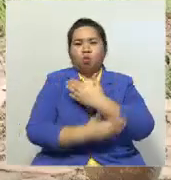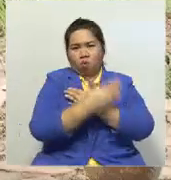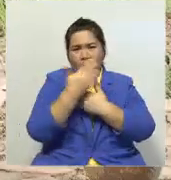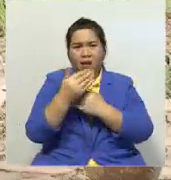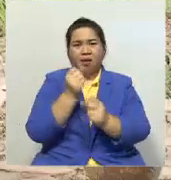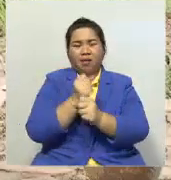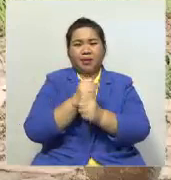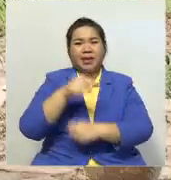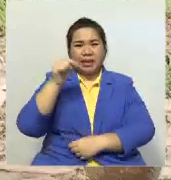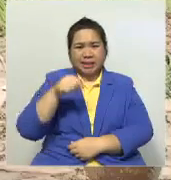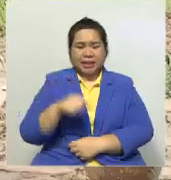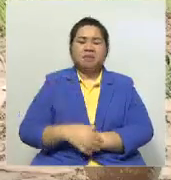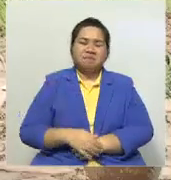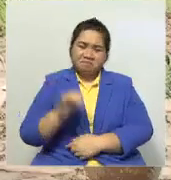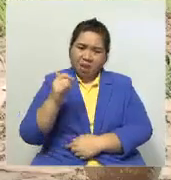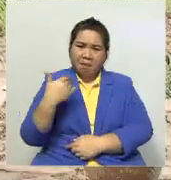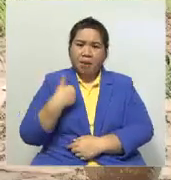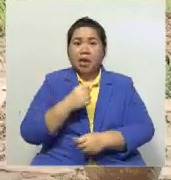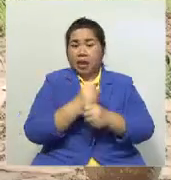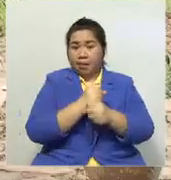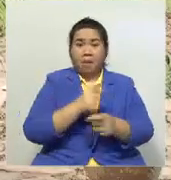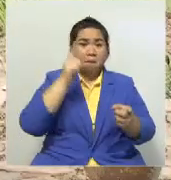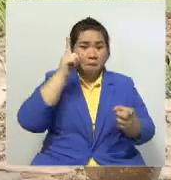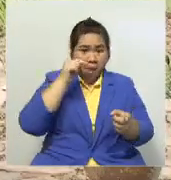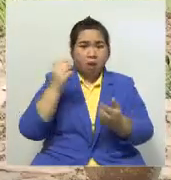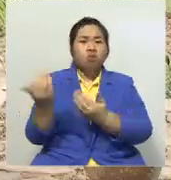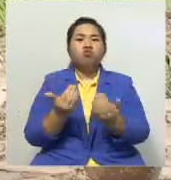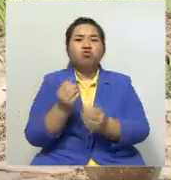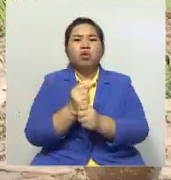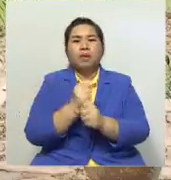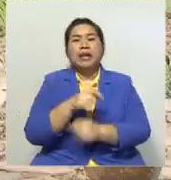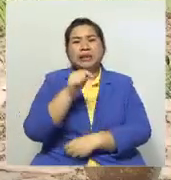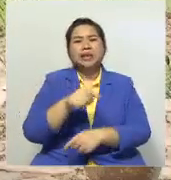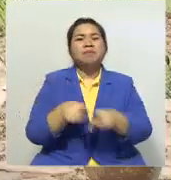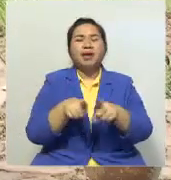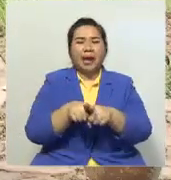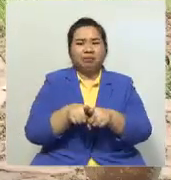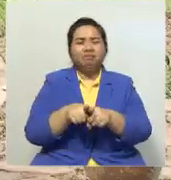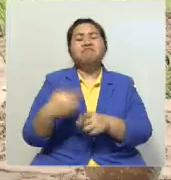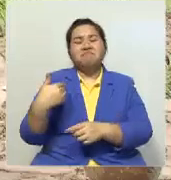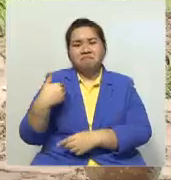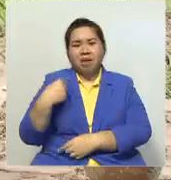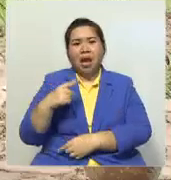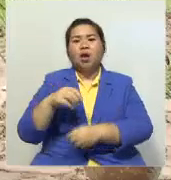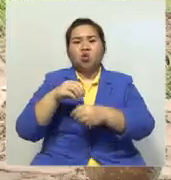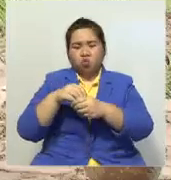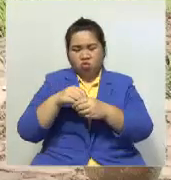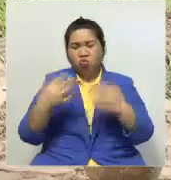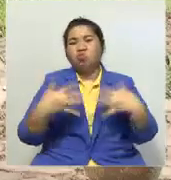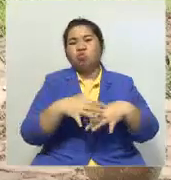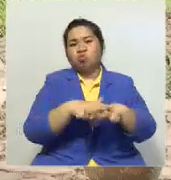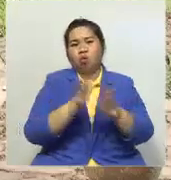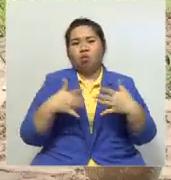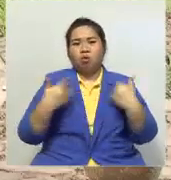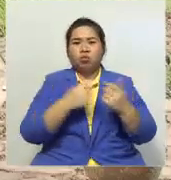ได้มาทำงานที่นี่บางคนนะคะมาทำงานทั้งคุณแม่แล้วก็ลูกสาวด้วยทำให้คนพื้นที่นั้นสามารถที่จะอยู่ร่วมกันได้สร้